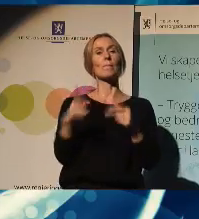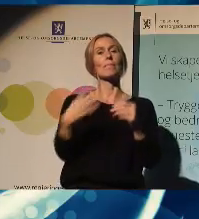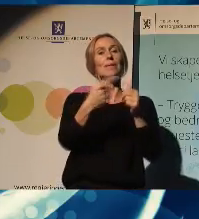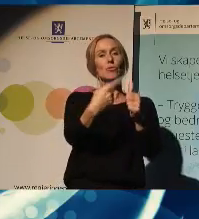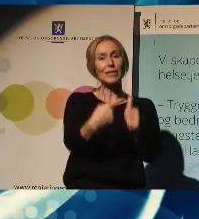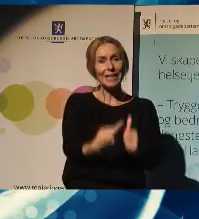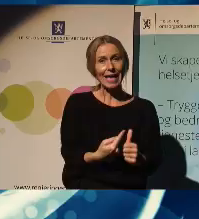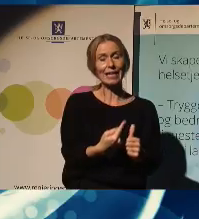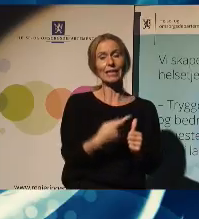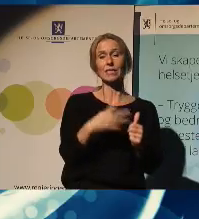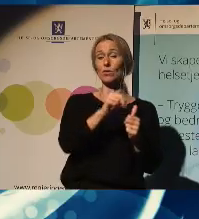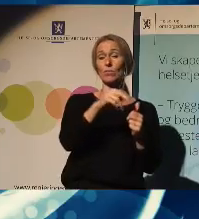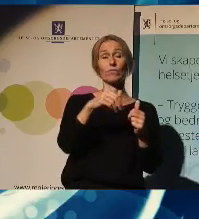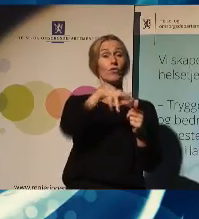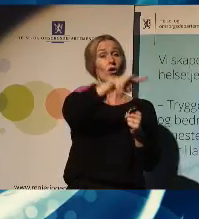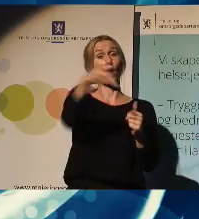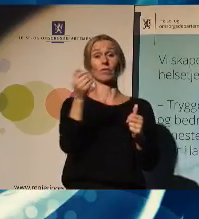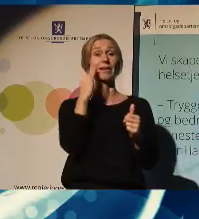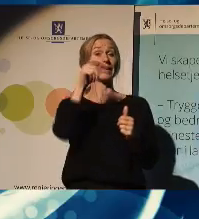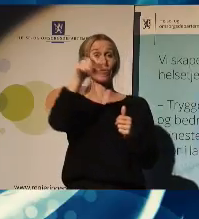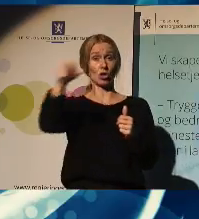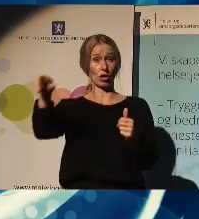som tilbys i offentlig regi.